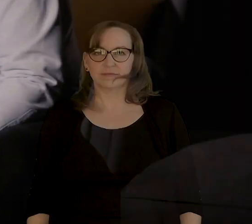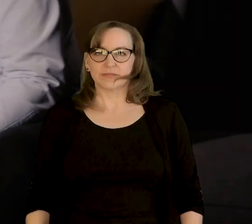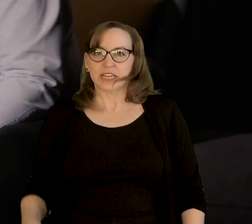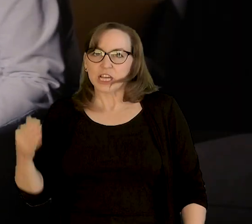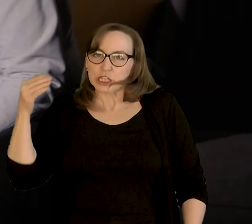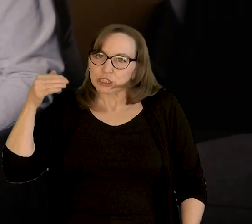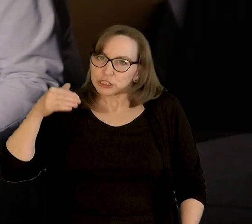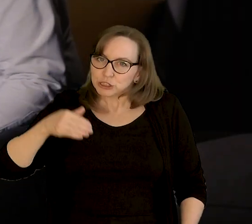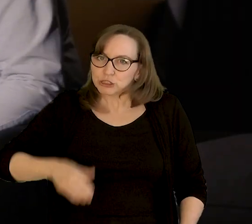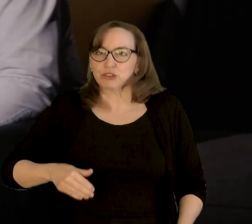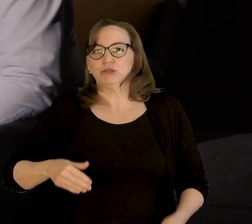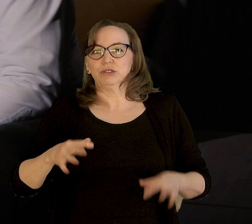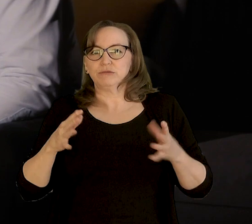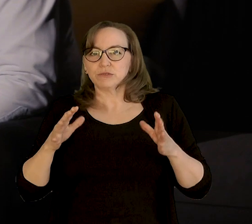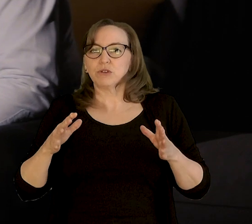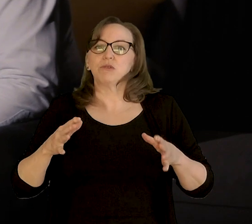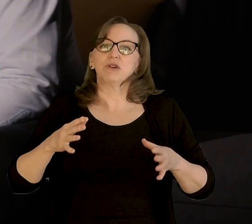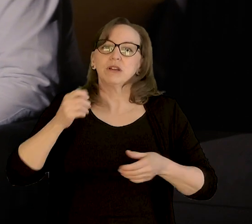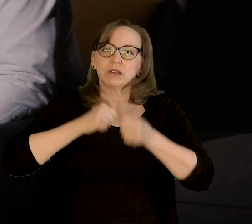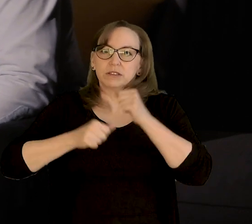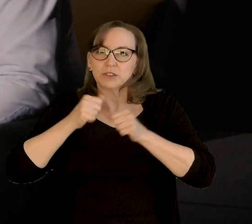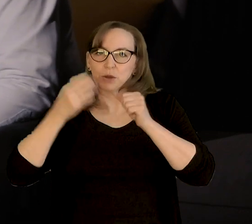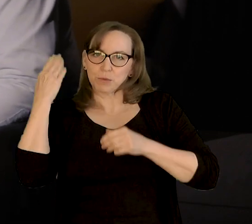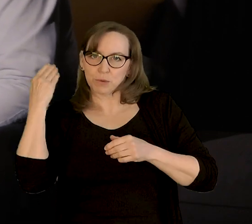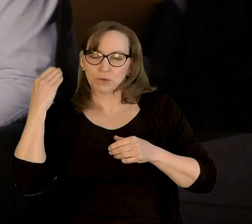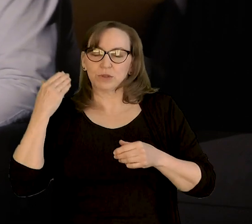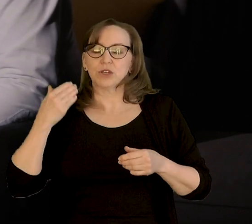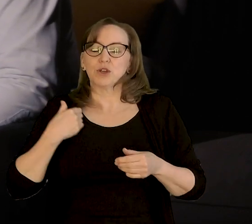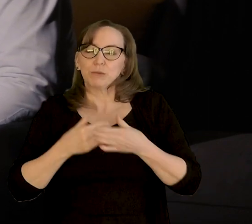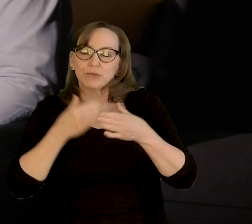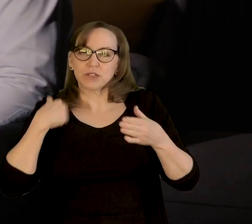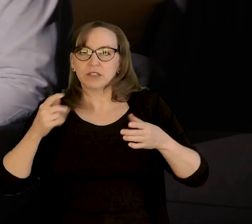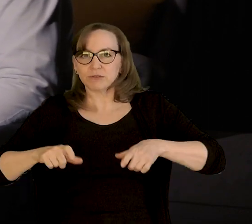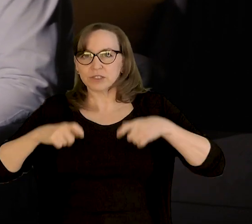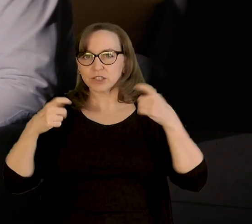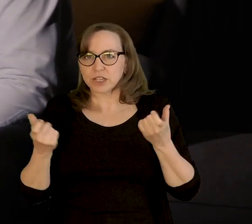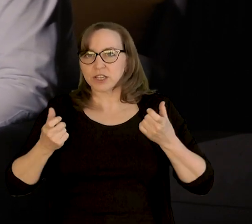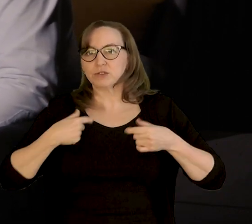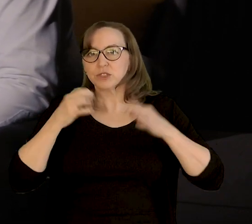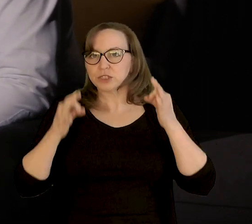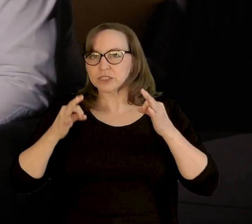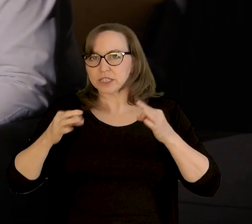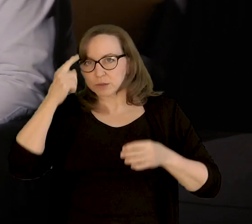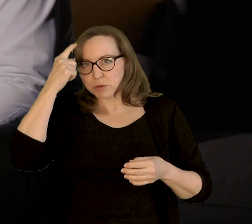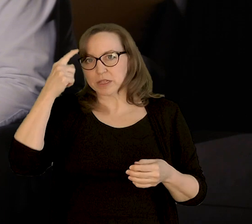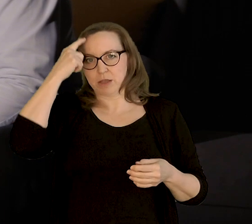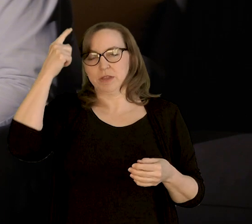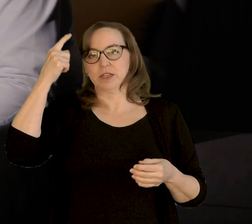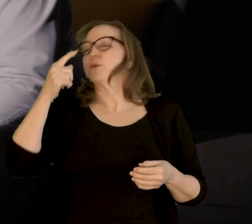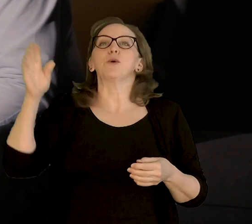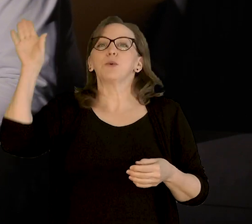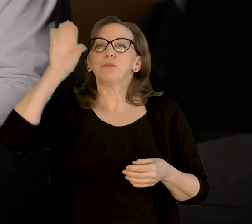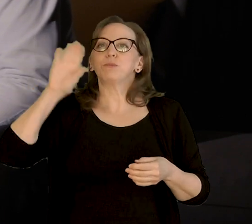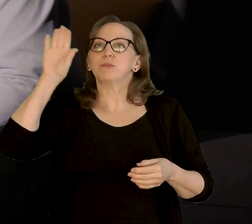Mniej więcej 1300 lat temu, przed wydarzeniami, które dzisiaj wspominamy, Bóg ustanowił